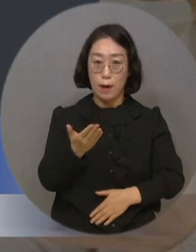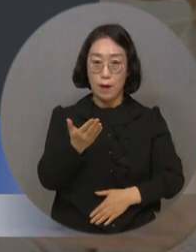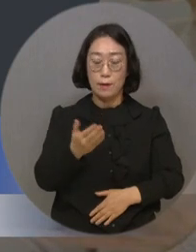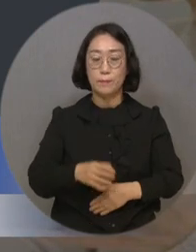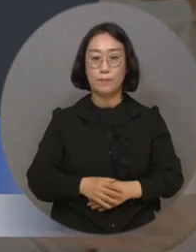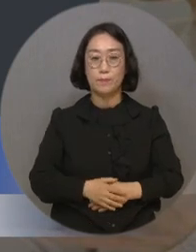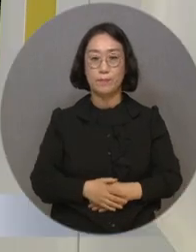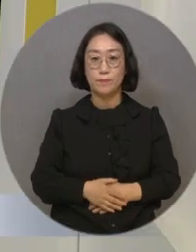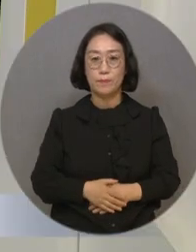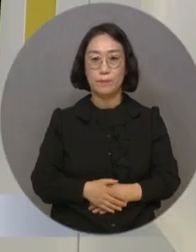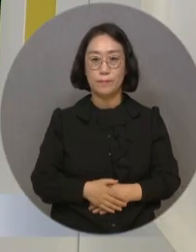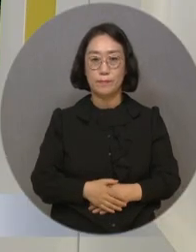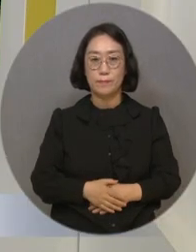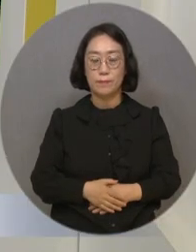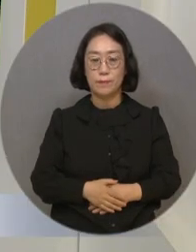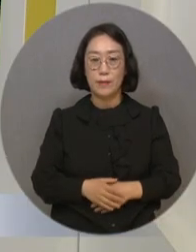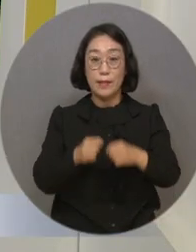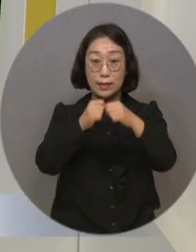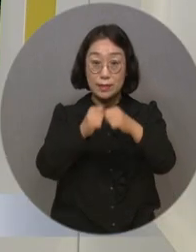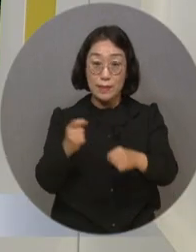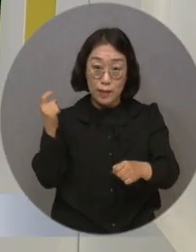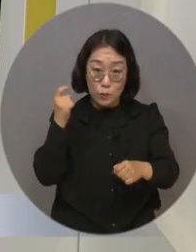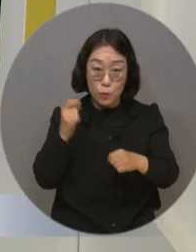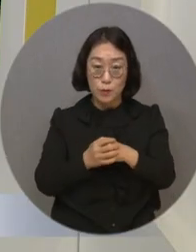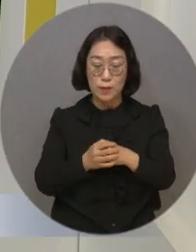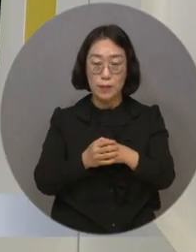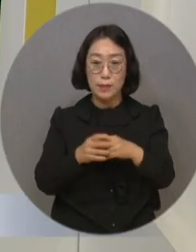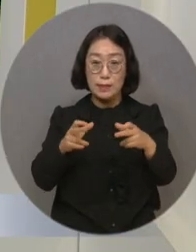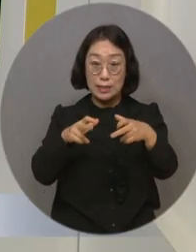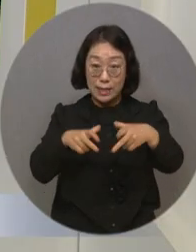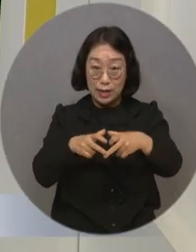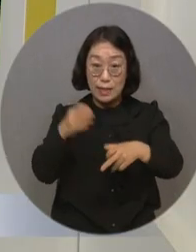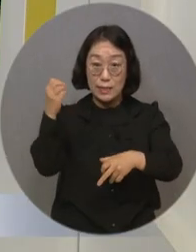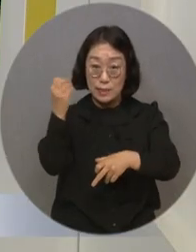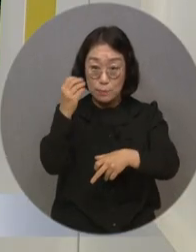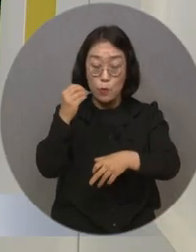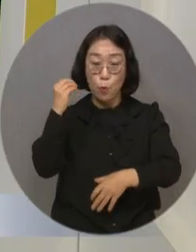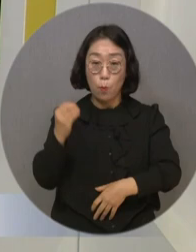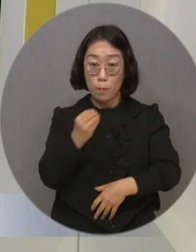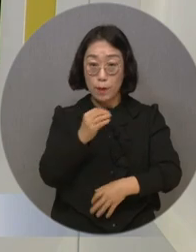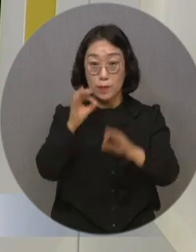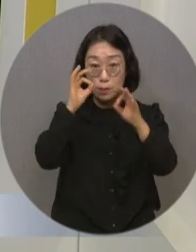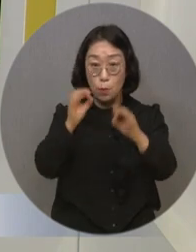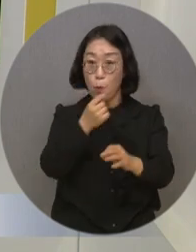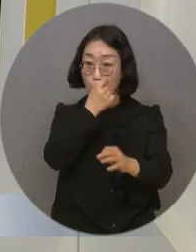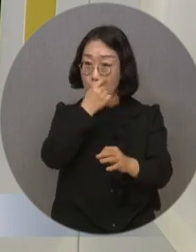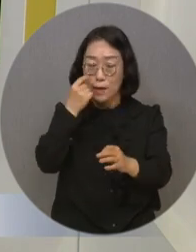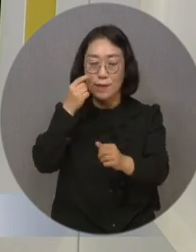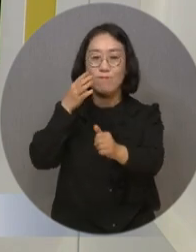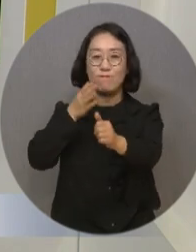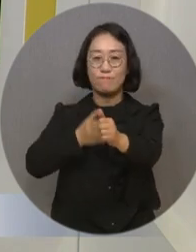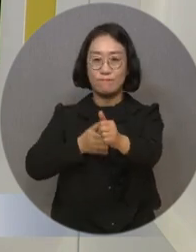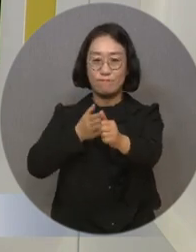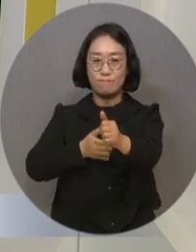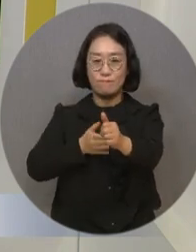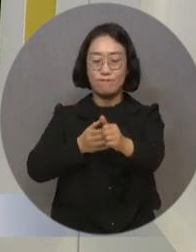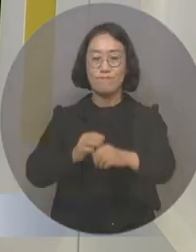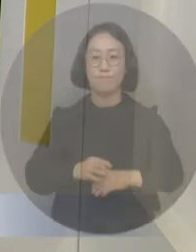있습니다 더 자세한 뉴스는 장애인신문과 웰페어뉴스 홈페이지를 통해 확인할 수 있습니다